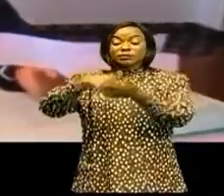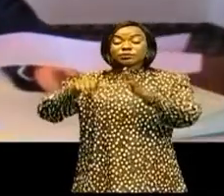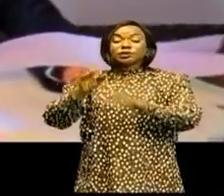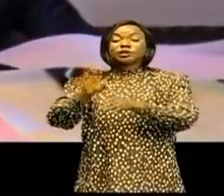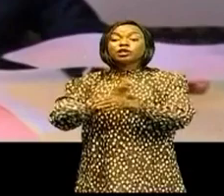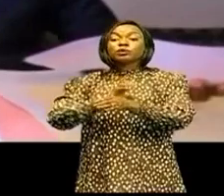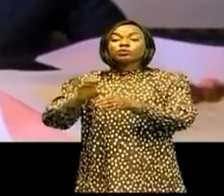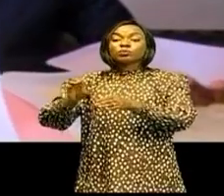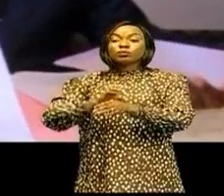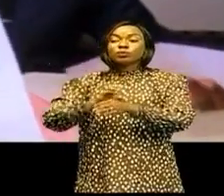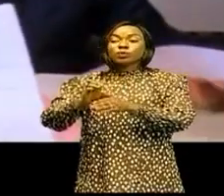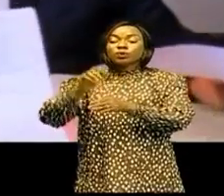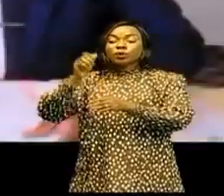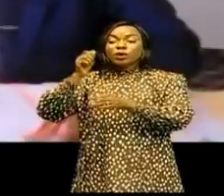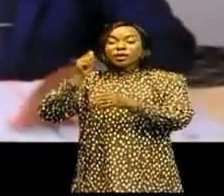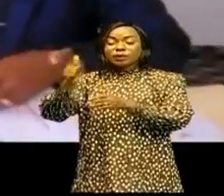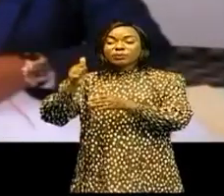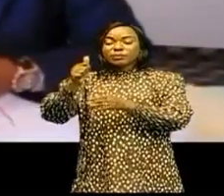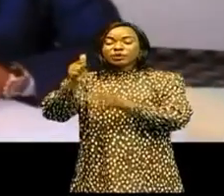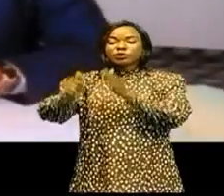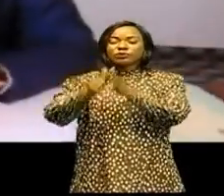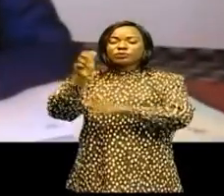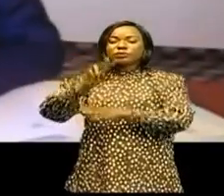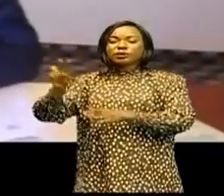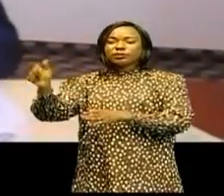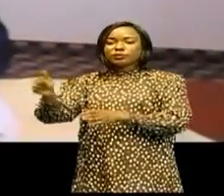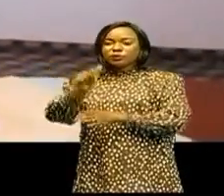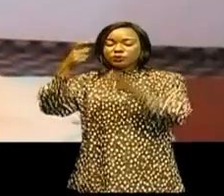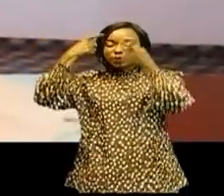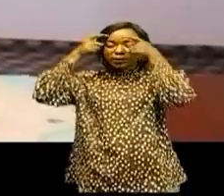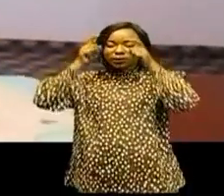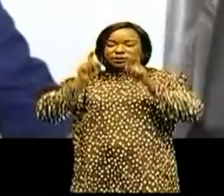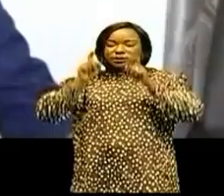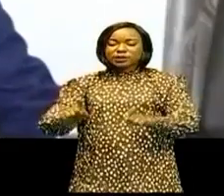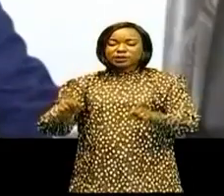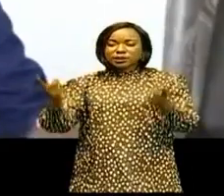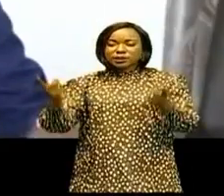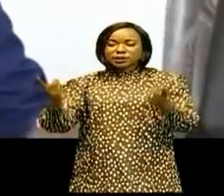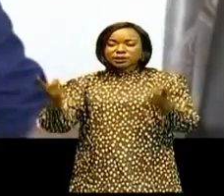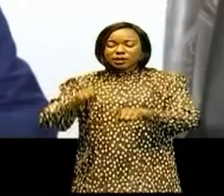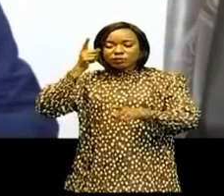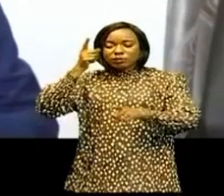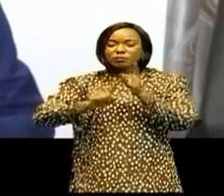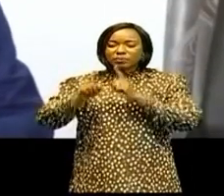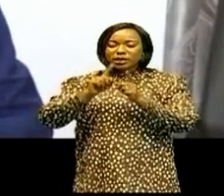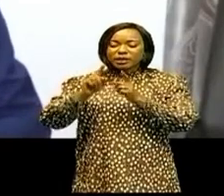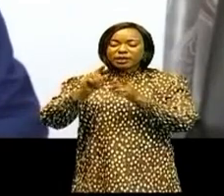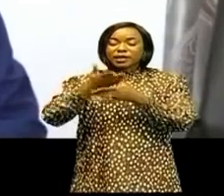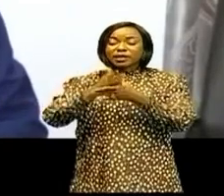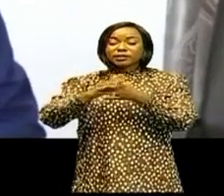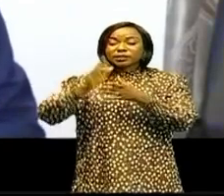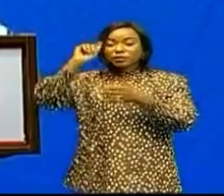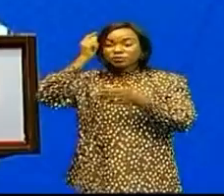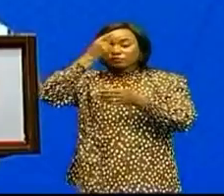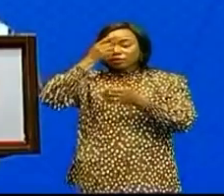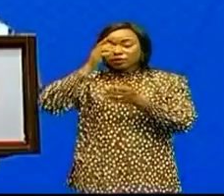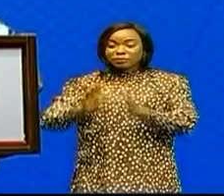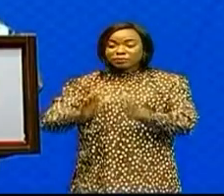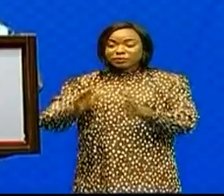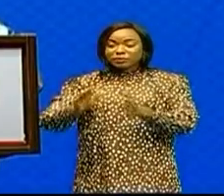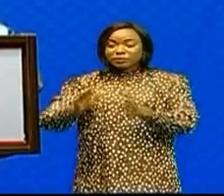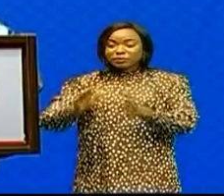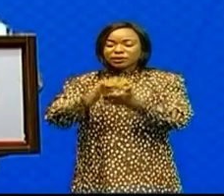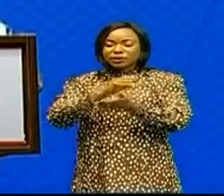cours le 1er novembre 2021, tel qu'est décidé au terme des pourparlers entre le gouvernement central et les